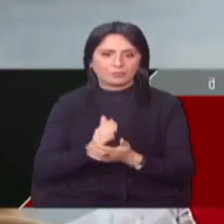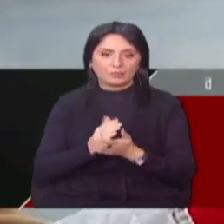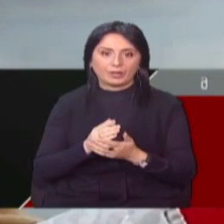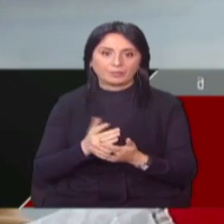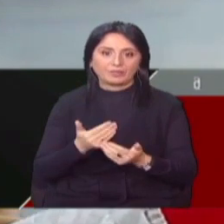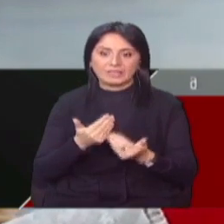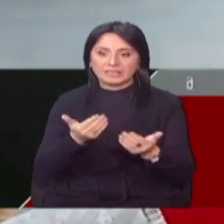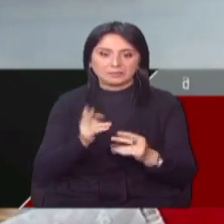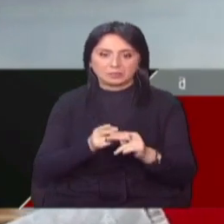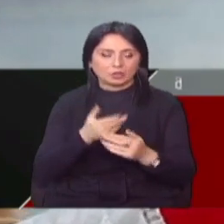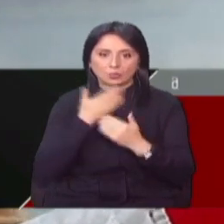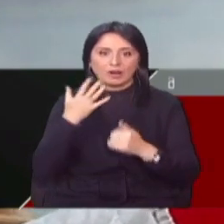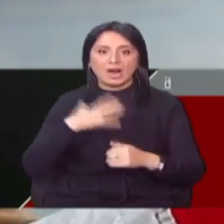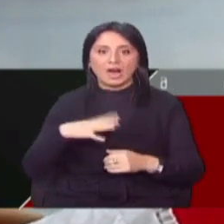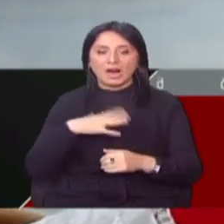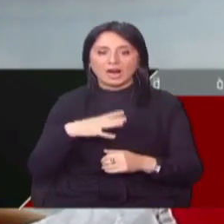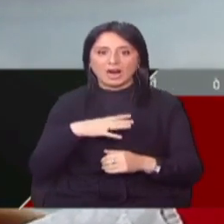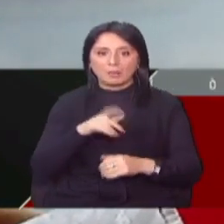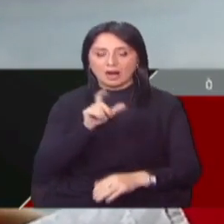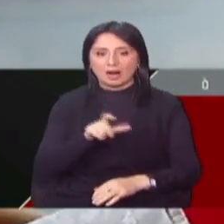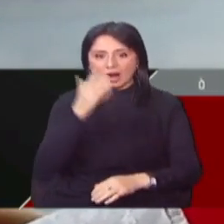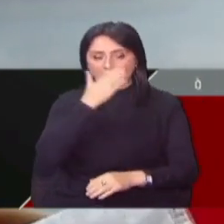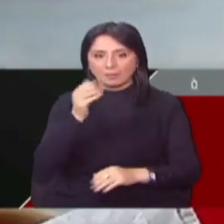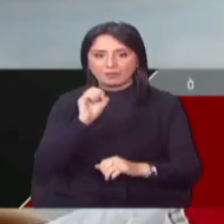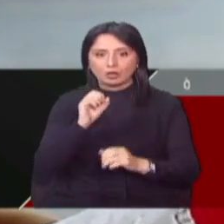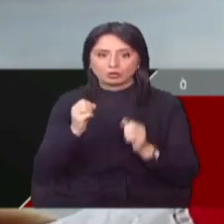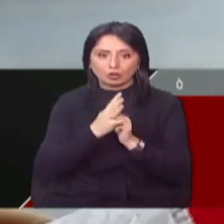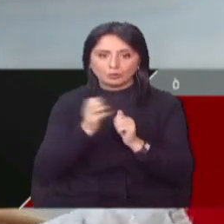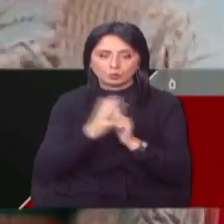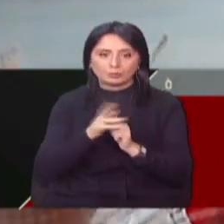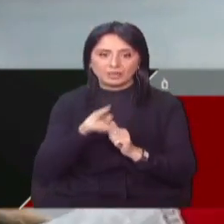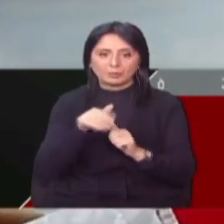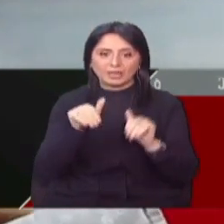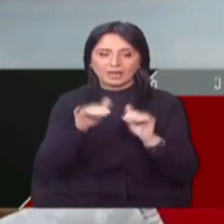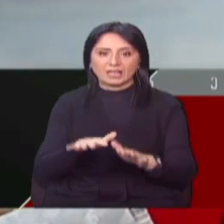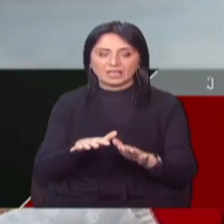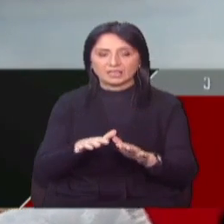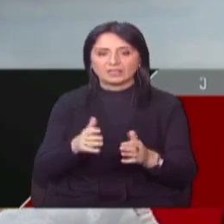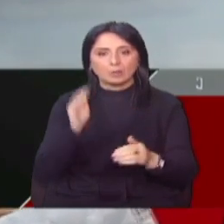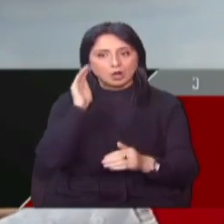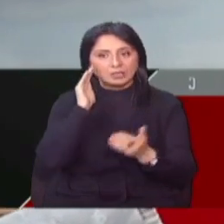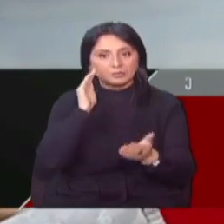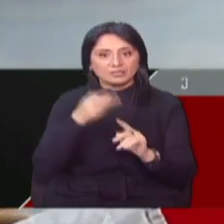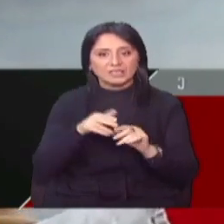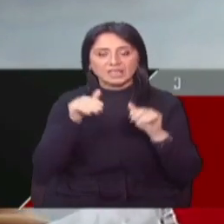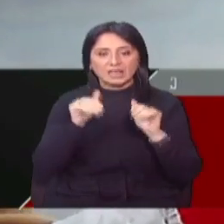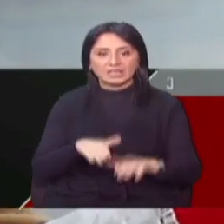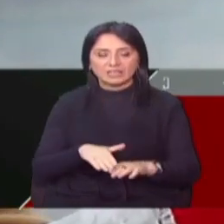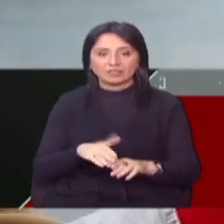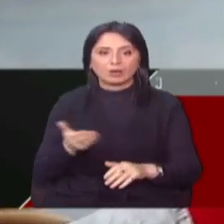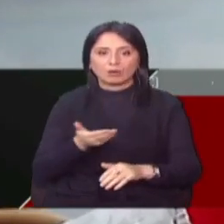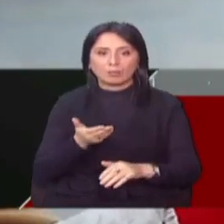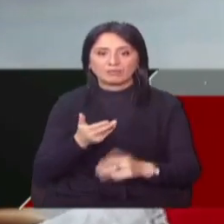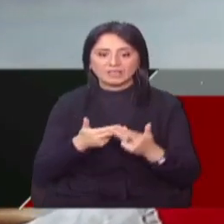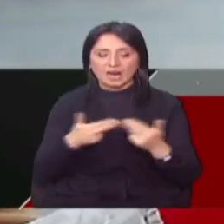ase rom tsin araperi udgasrom kartvel ma khalkhma 14-15 dekembers gadatsotlebis moisminos is gadatsotleba,